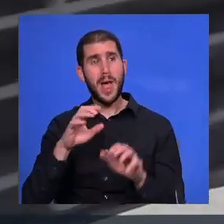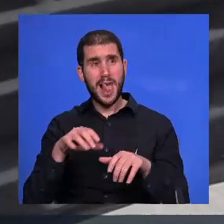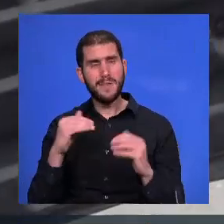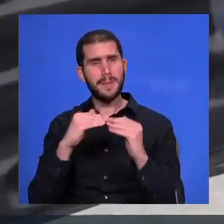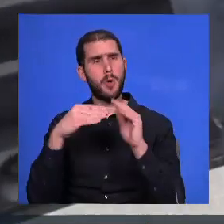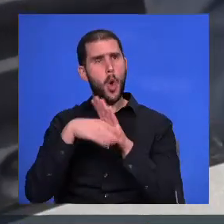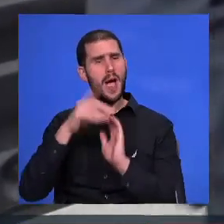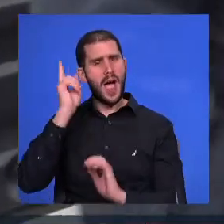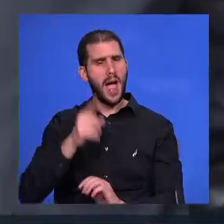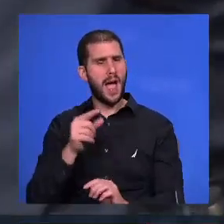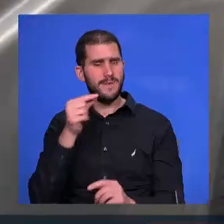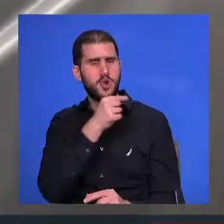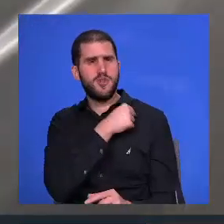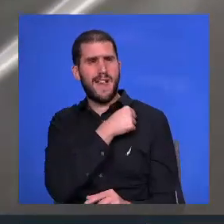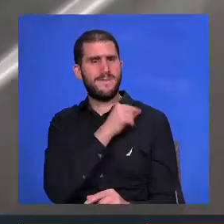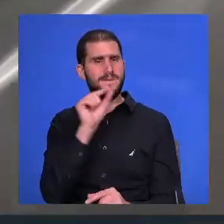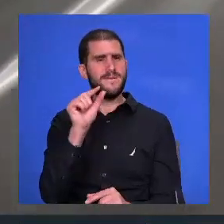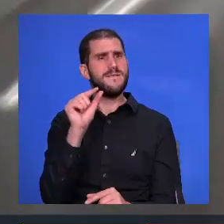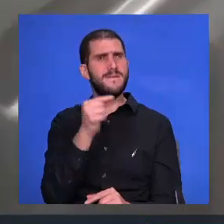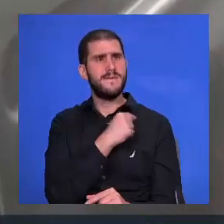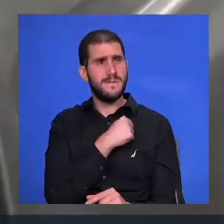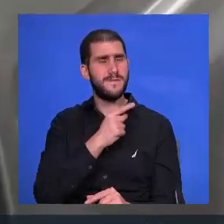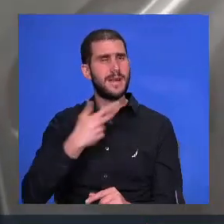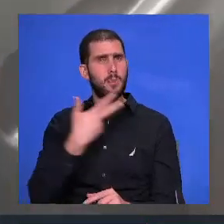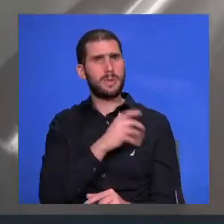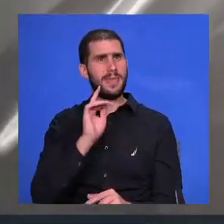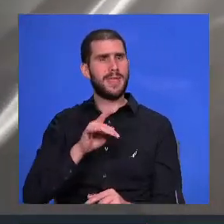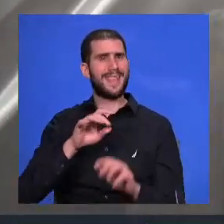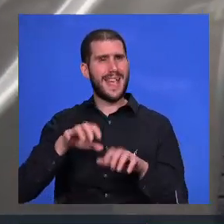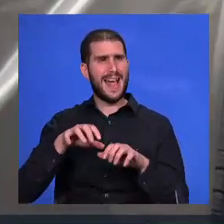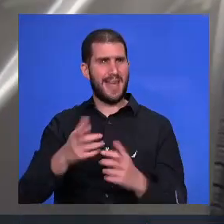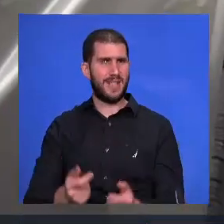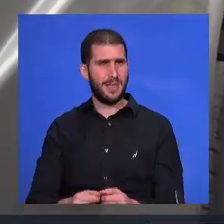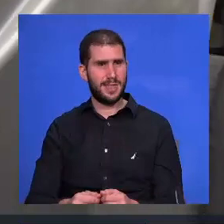חוק צריך להיות משובב ומחוסן נגד כלבת.